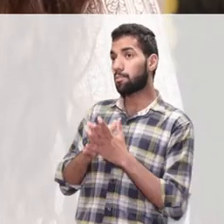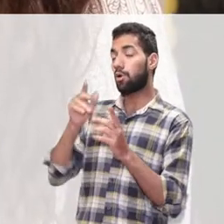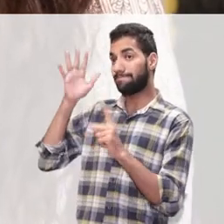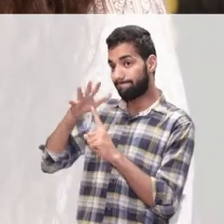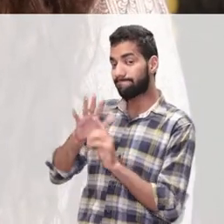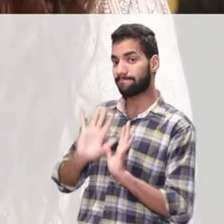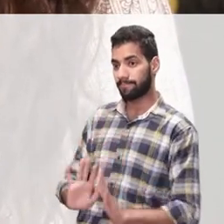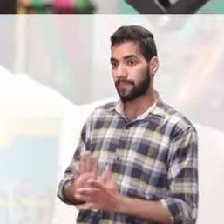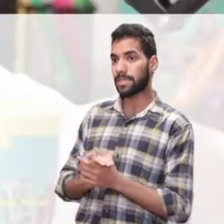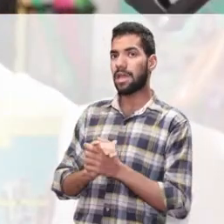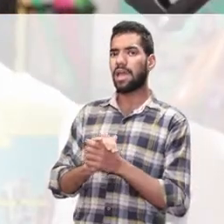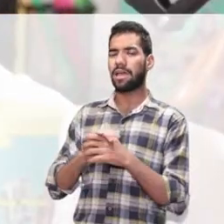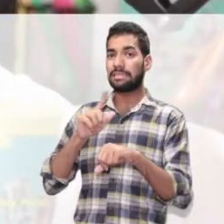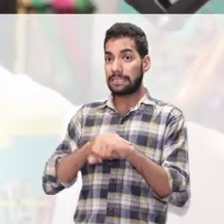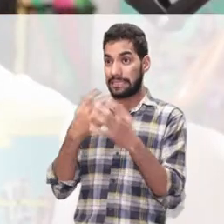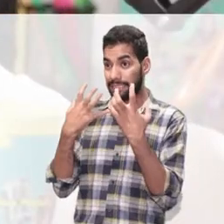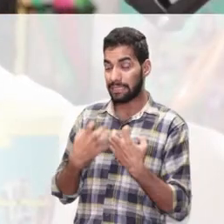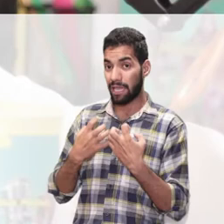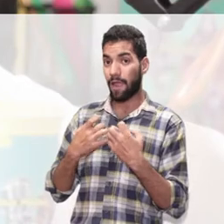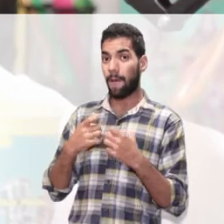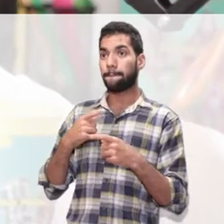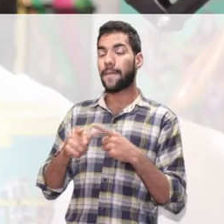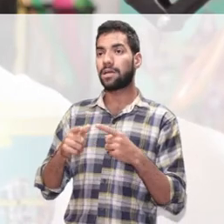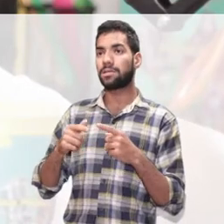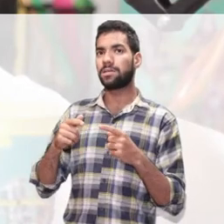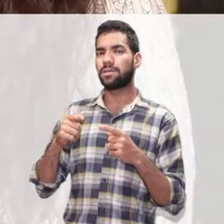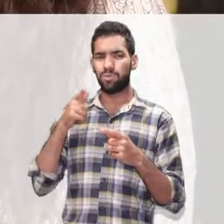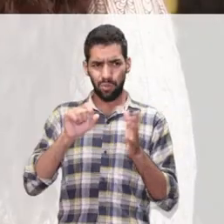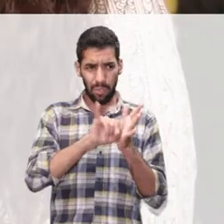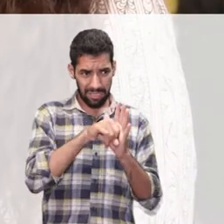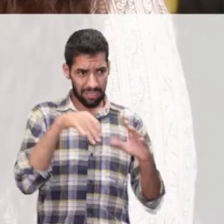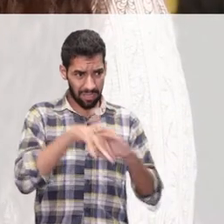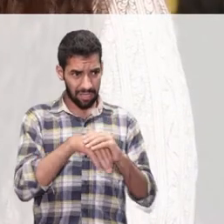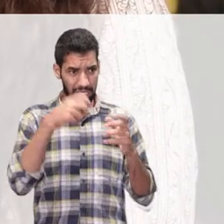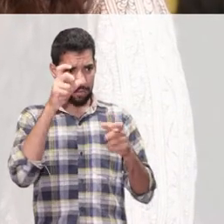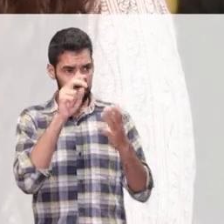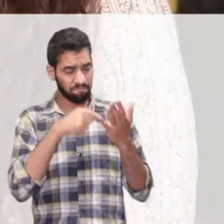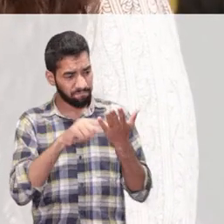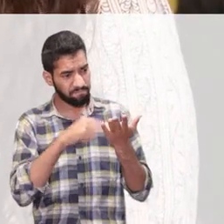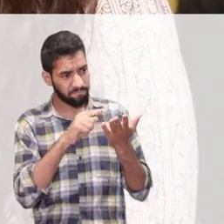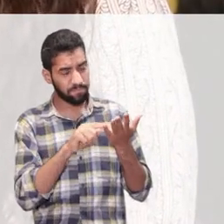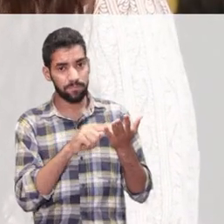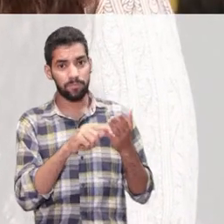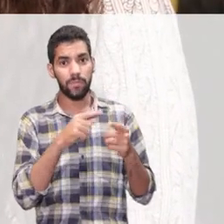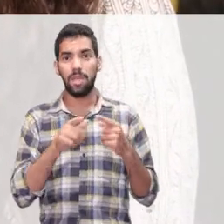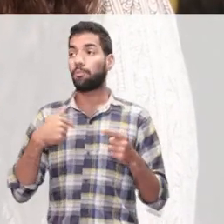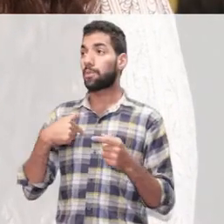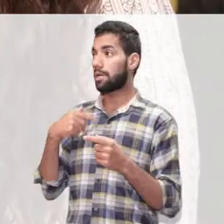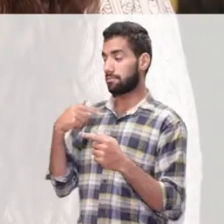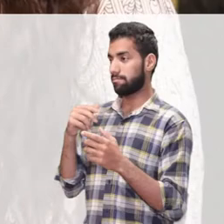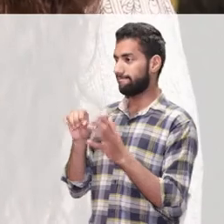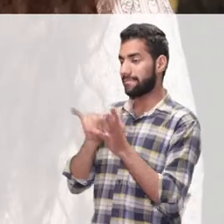साख लाइक शेयर एंड यू पीपल ट्रैवलिंग इन अध्यक्ष लीड यह